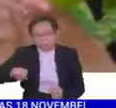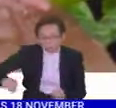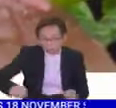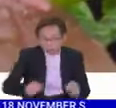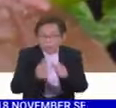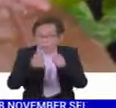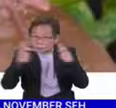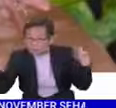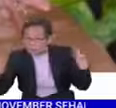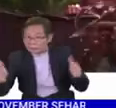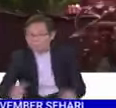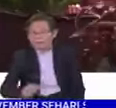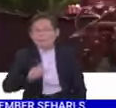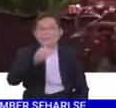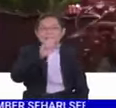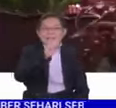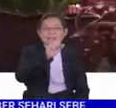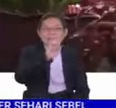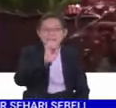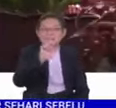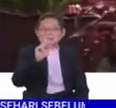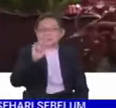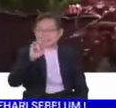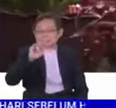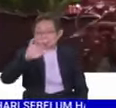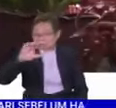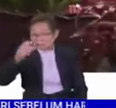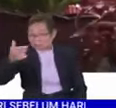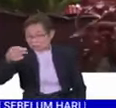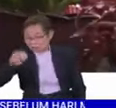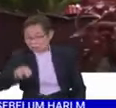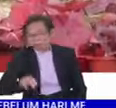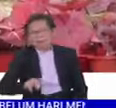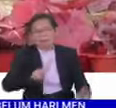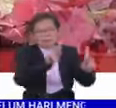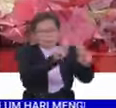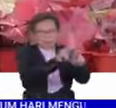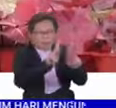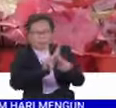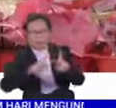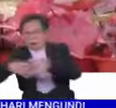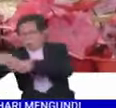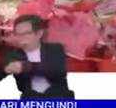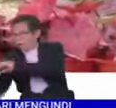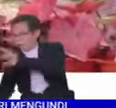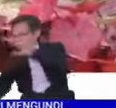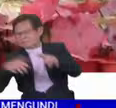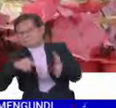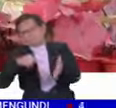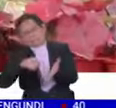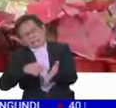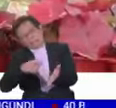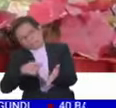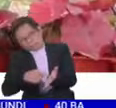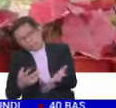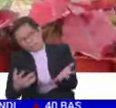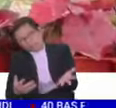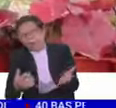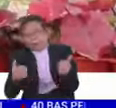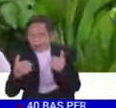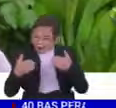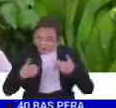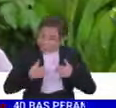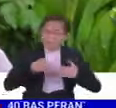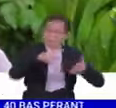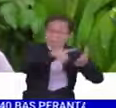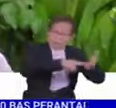Besar, Kincan. Di kawasan-kawasan kampung ni jarang orang luar masuk. Jadi dengan